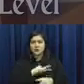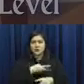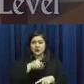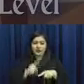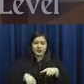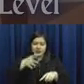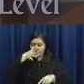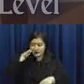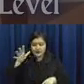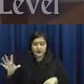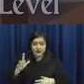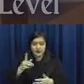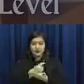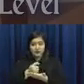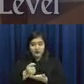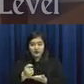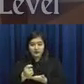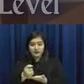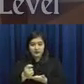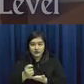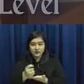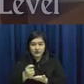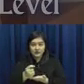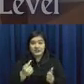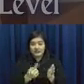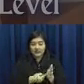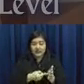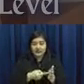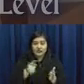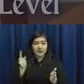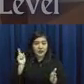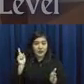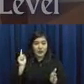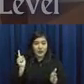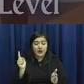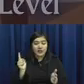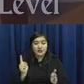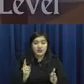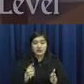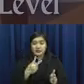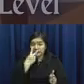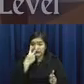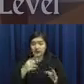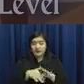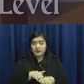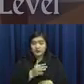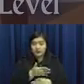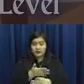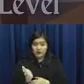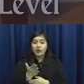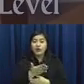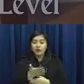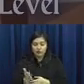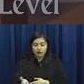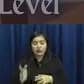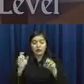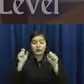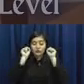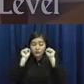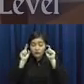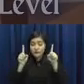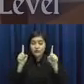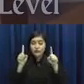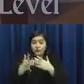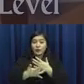ito kadalasan ang picture ninyo po sa tahanan. Ano po yun? Pupunta tayo, nagigising ka ng maaga, hindi mo